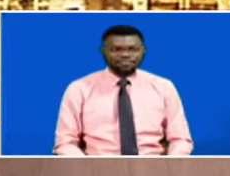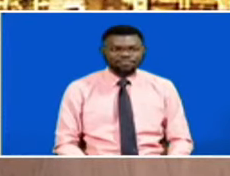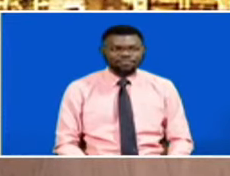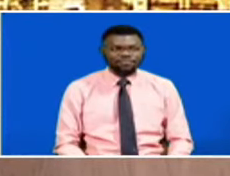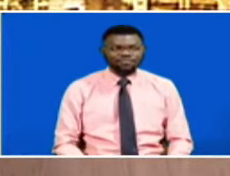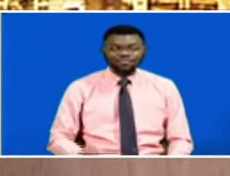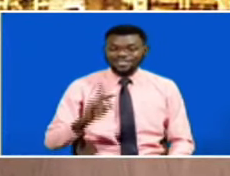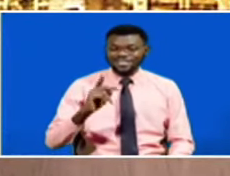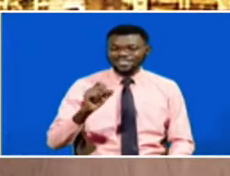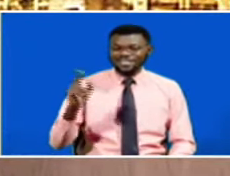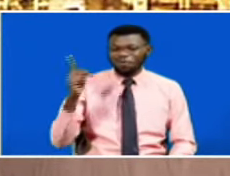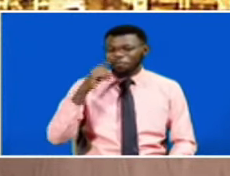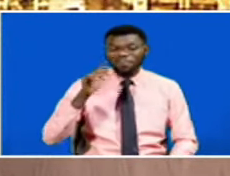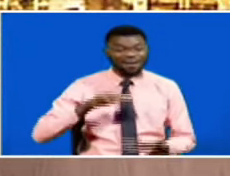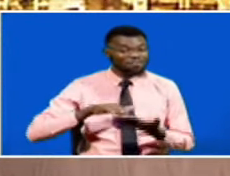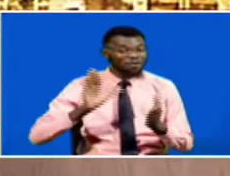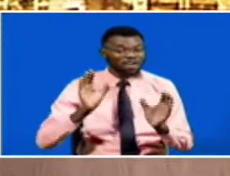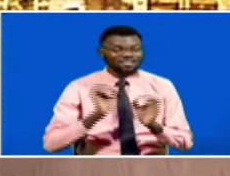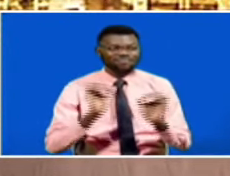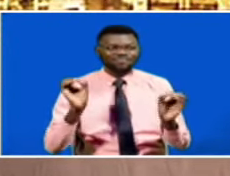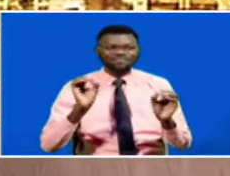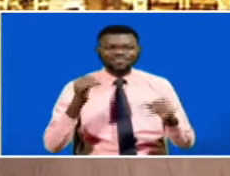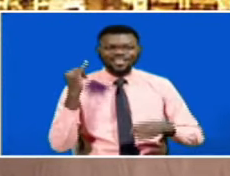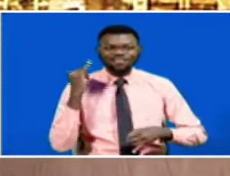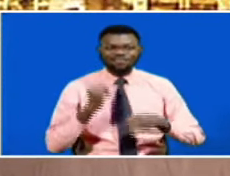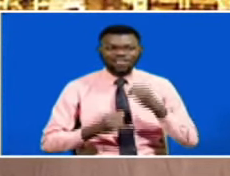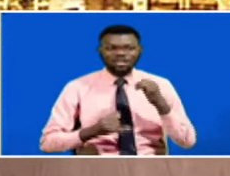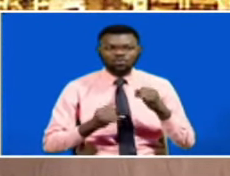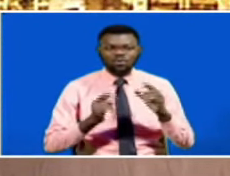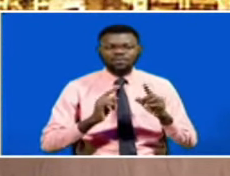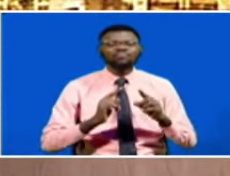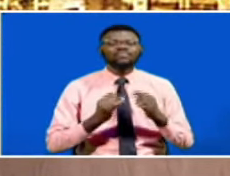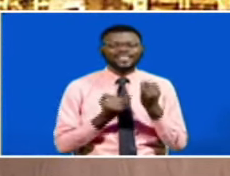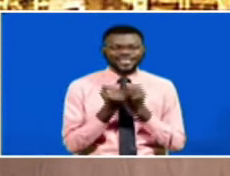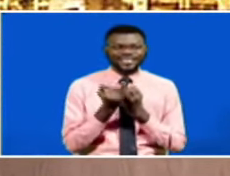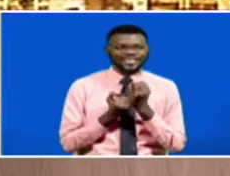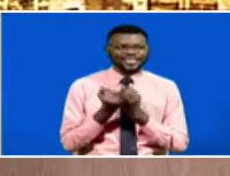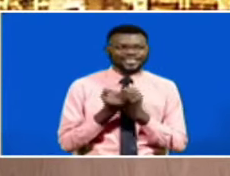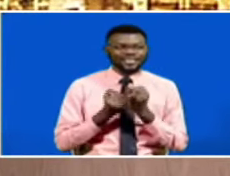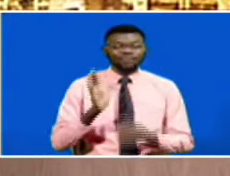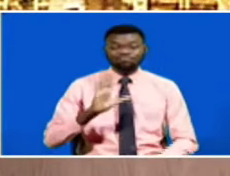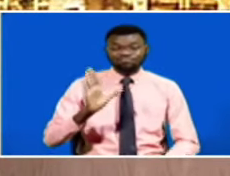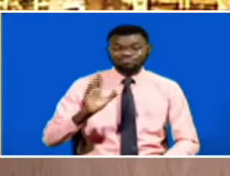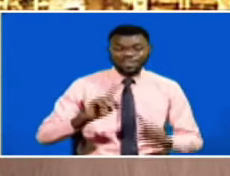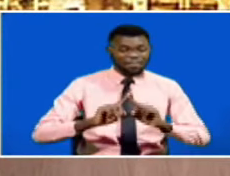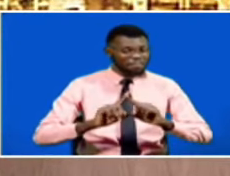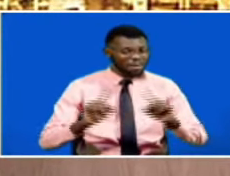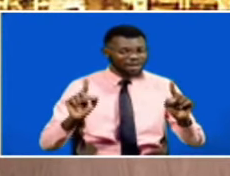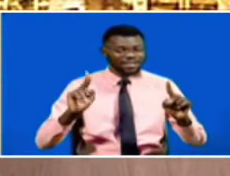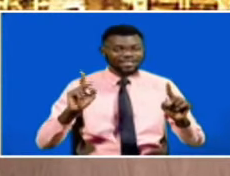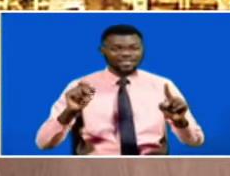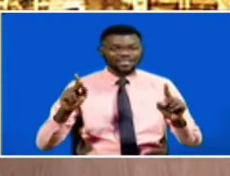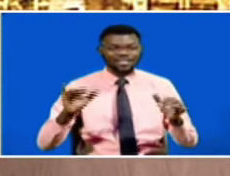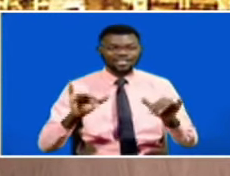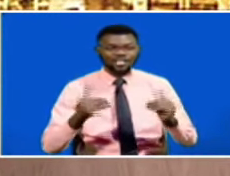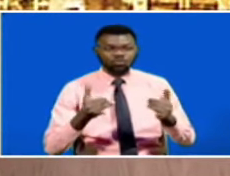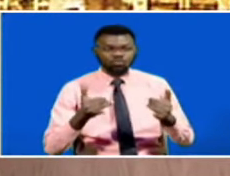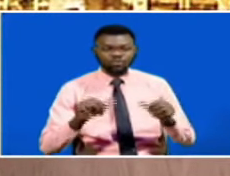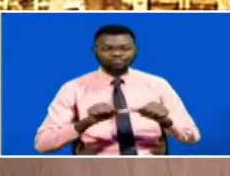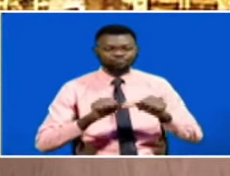March 2024. Katie Homa, tuna la ziada tutamatisha Katie le weekend Jumamosi ya leo alamsiki, lakini Katie News tunaendelea.